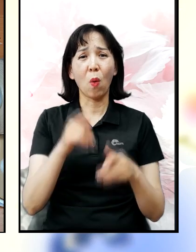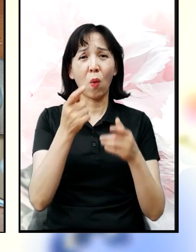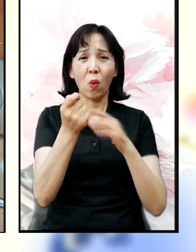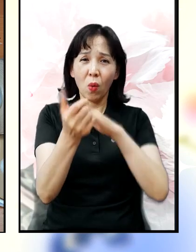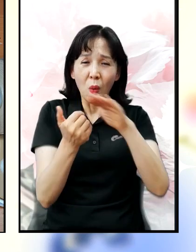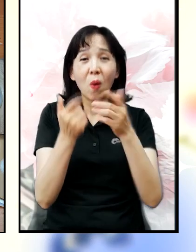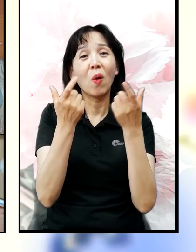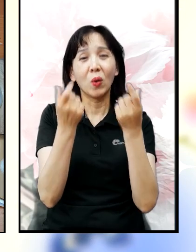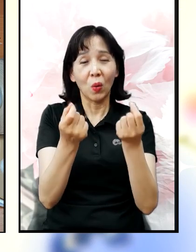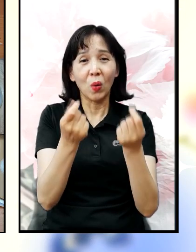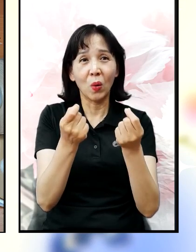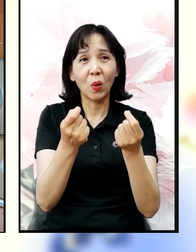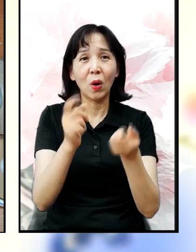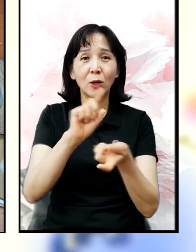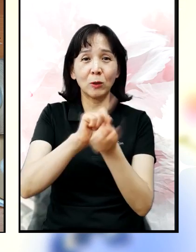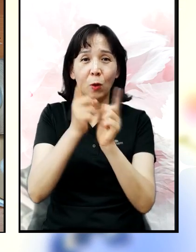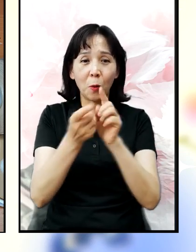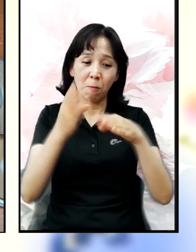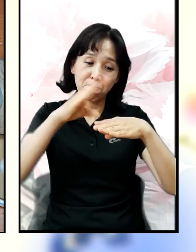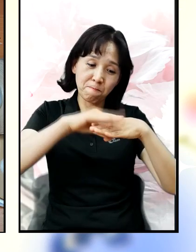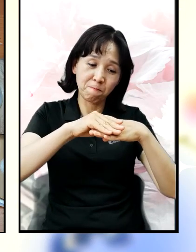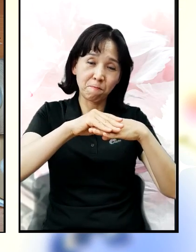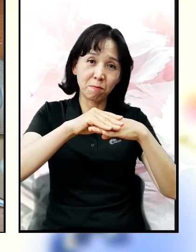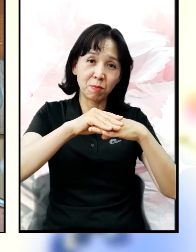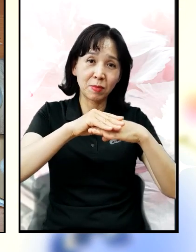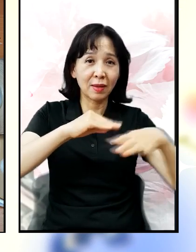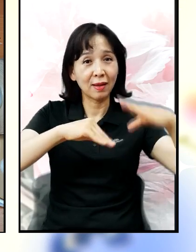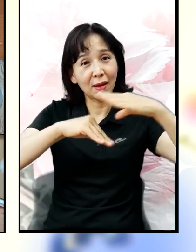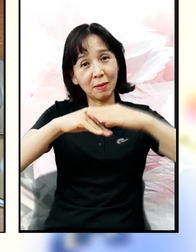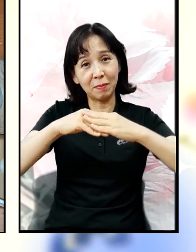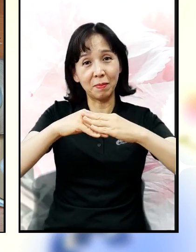자, 얘도 마찬가지로 서로 교차가 되게